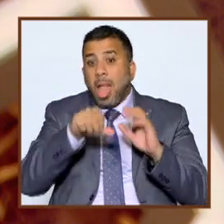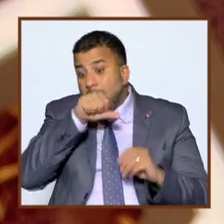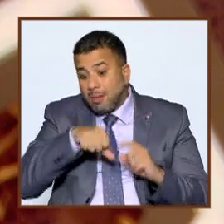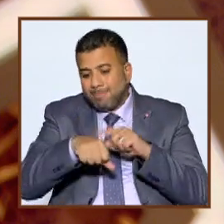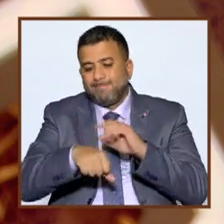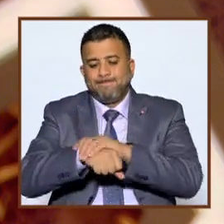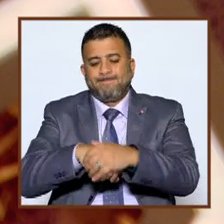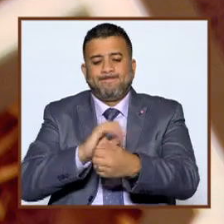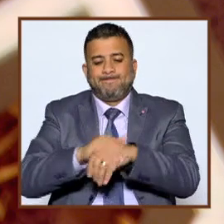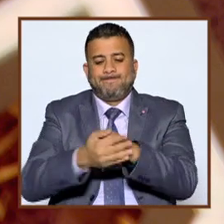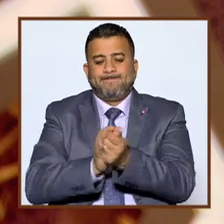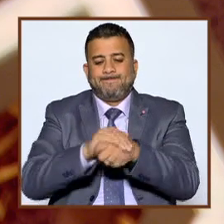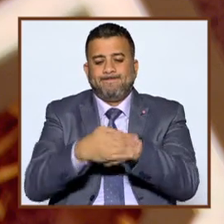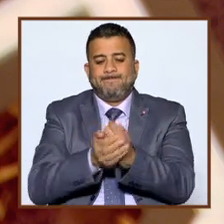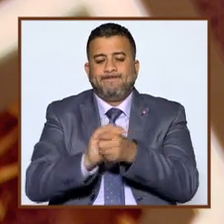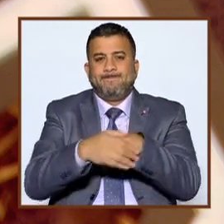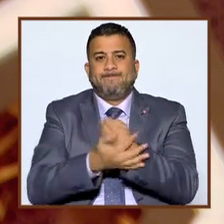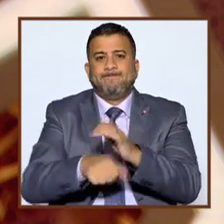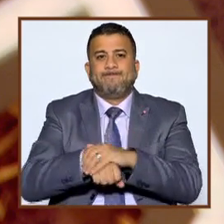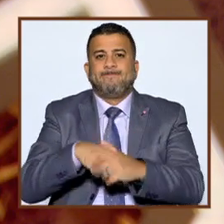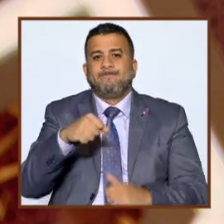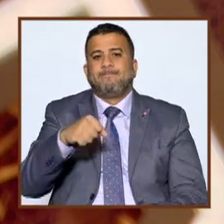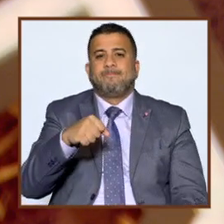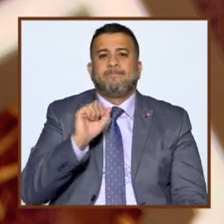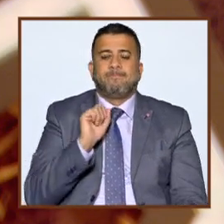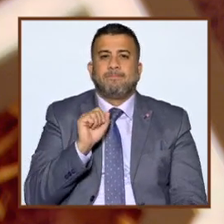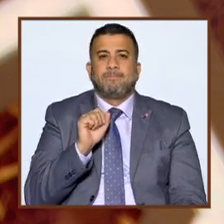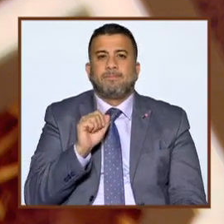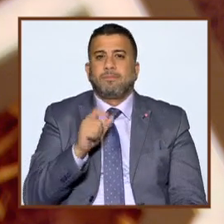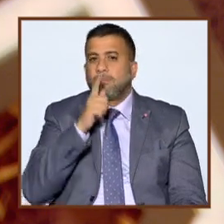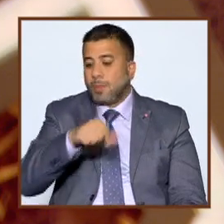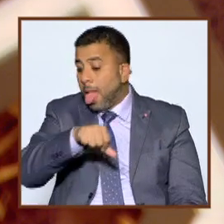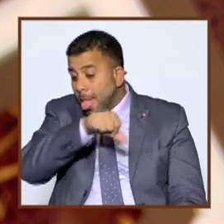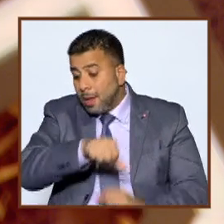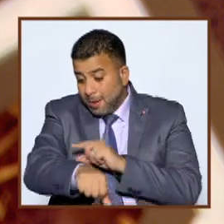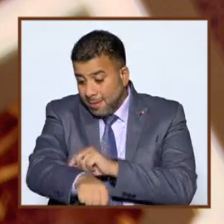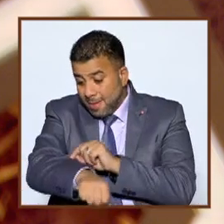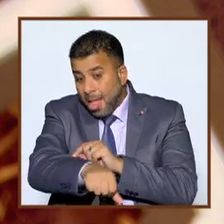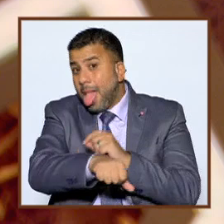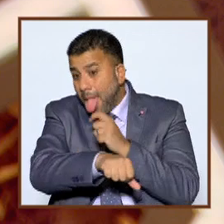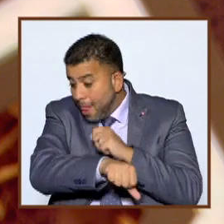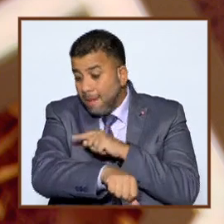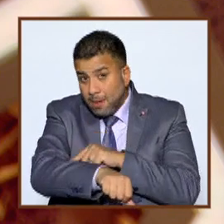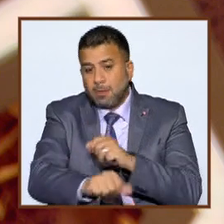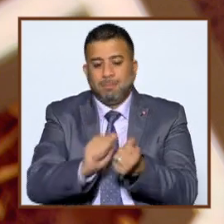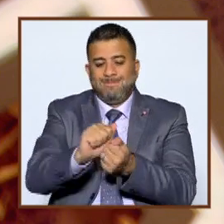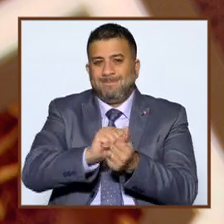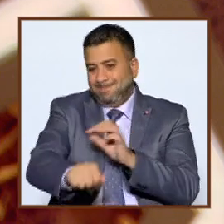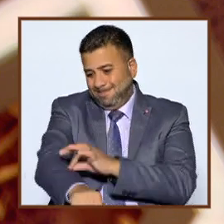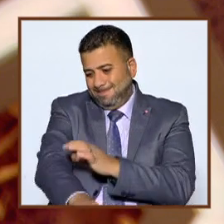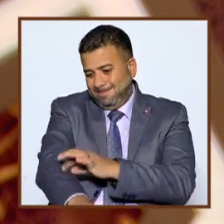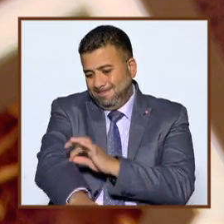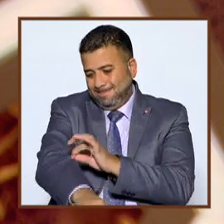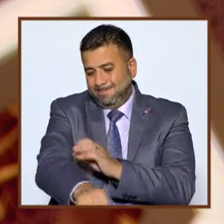يغسل يديه أو يغسل يده أو يغسل ثوبه والذي